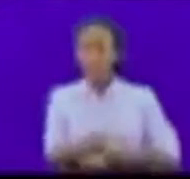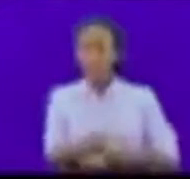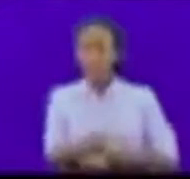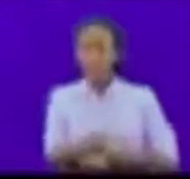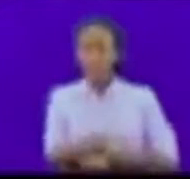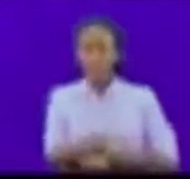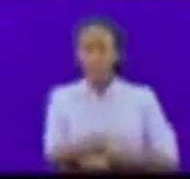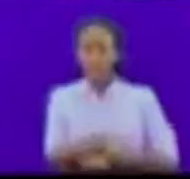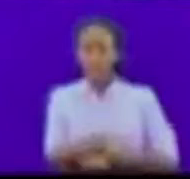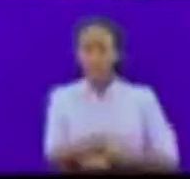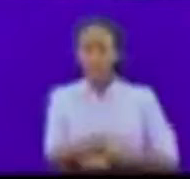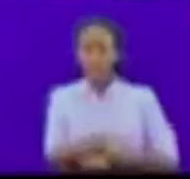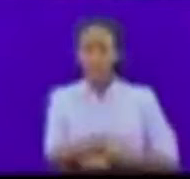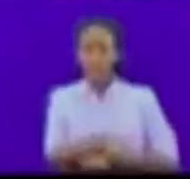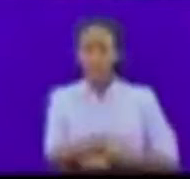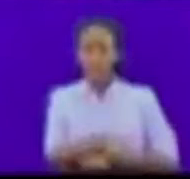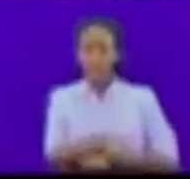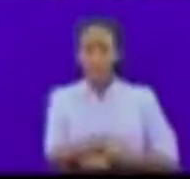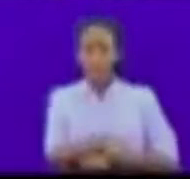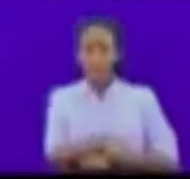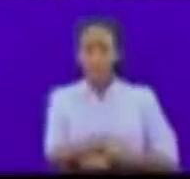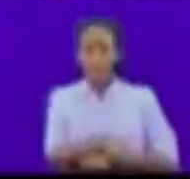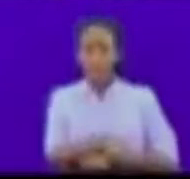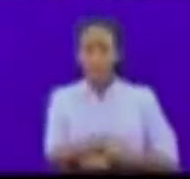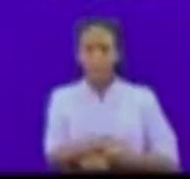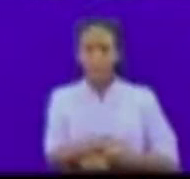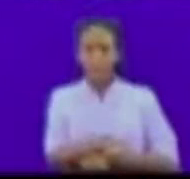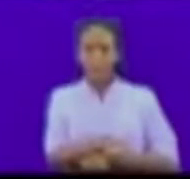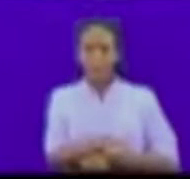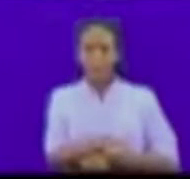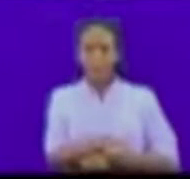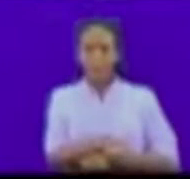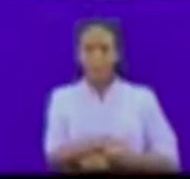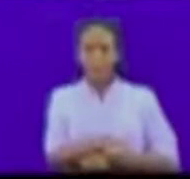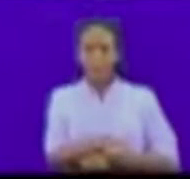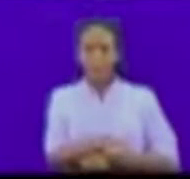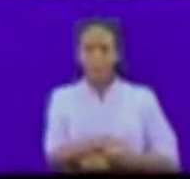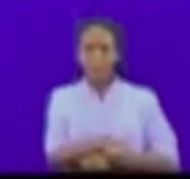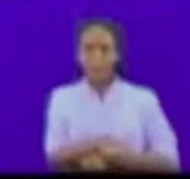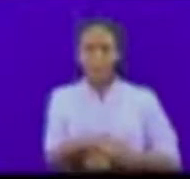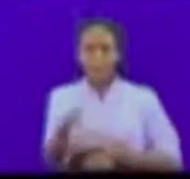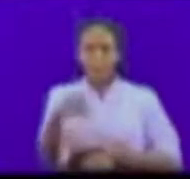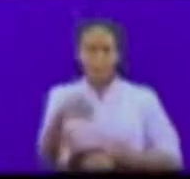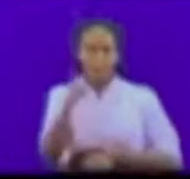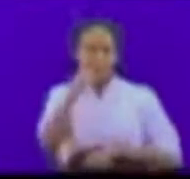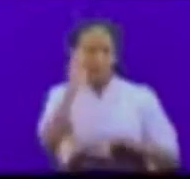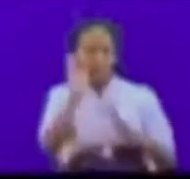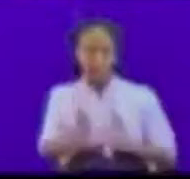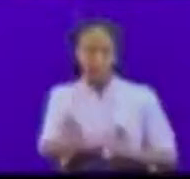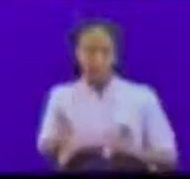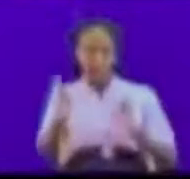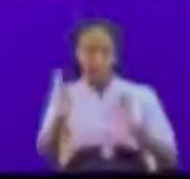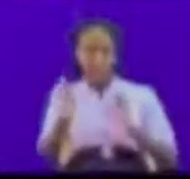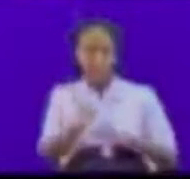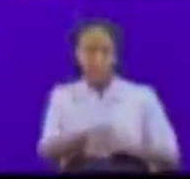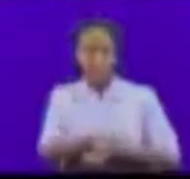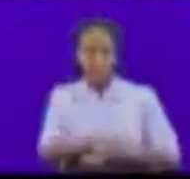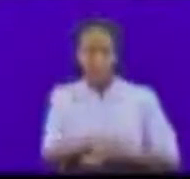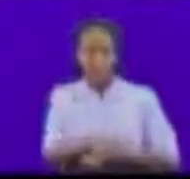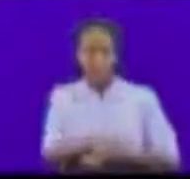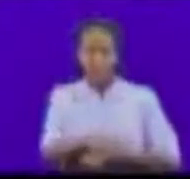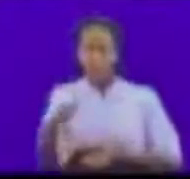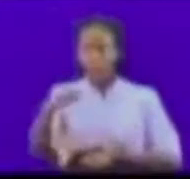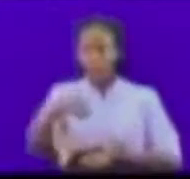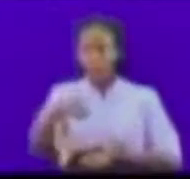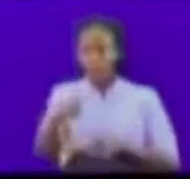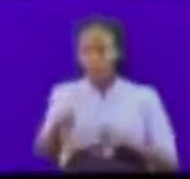Na mazuri kwetu sote na kwa nchi yetu. Na sisi tunakutakia kila la heri pia. Tutakupa kila aina ya